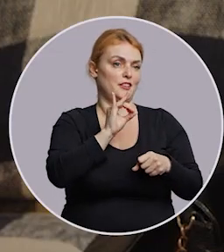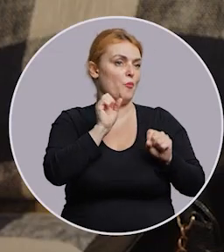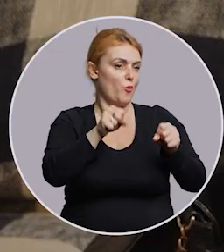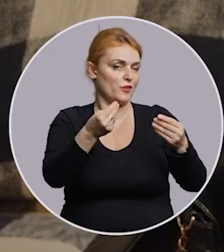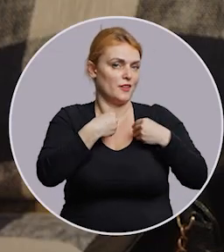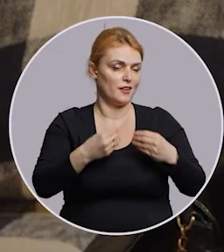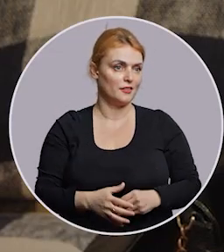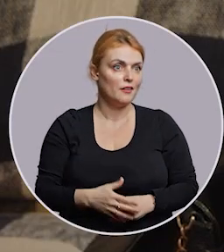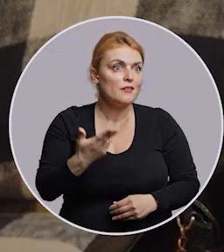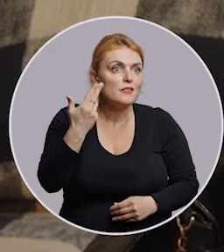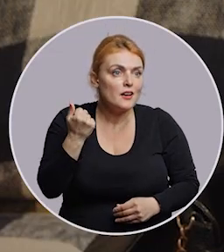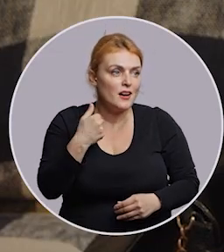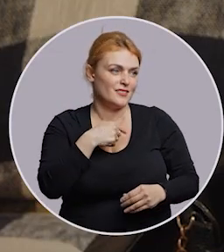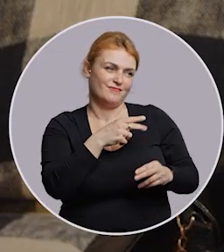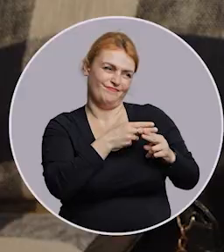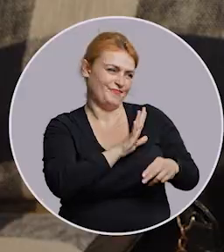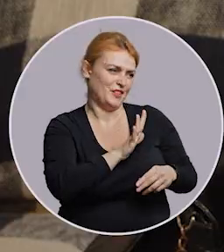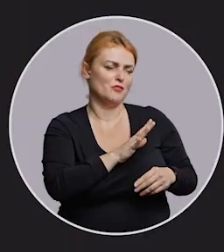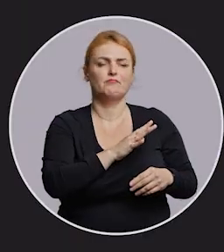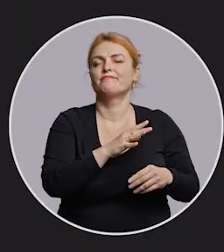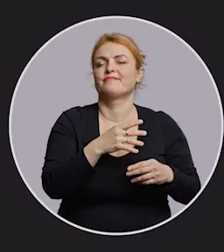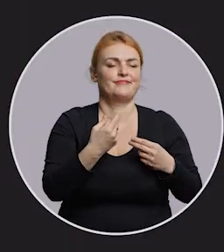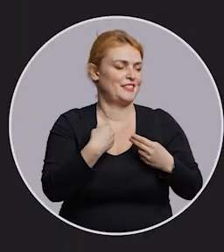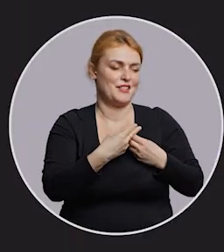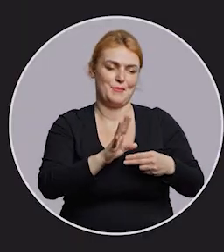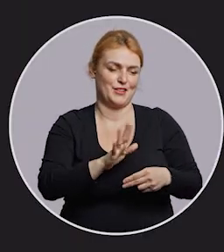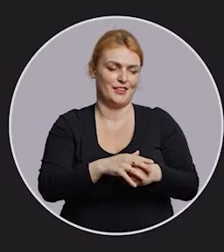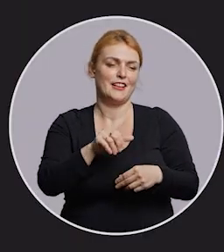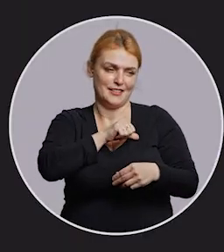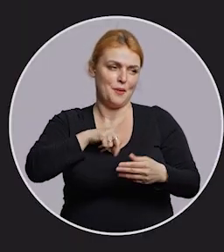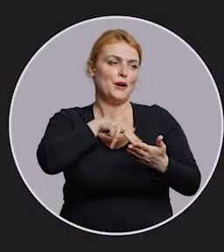Chiar? Numai nu te deranja. Niciun deranj.